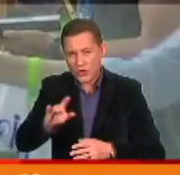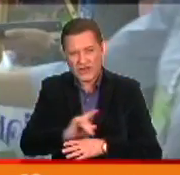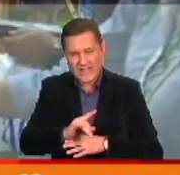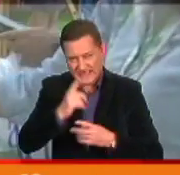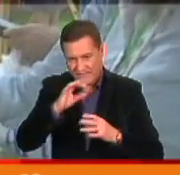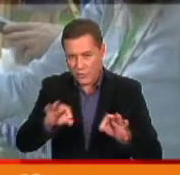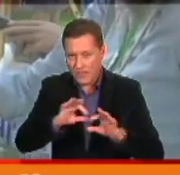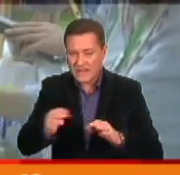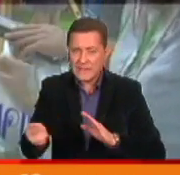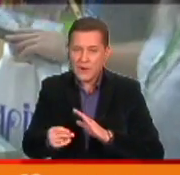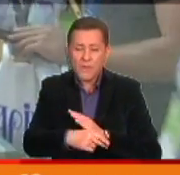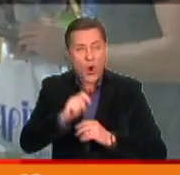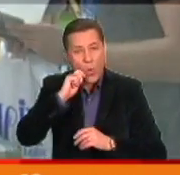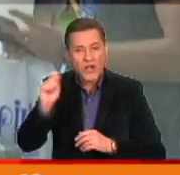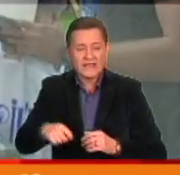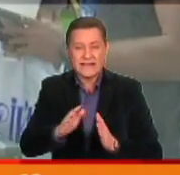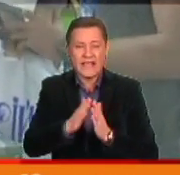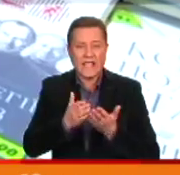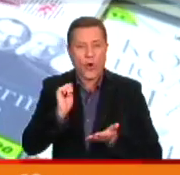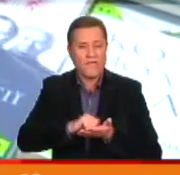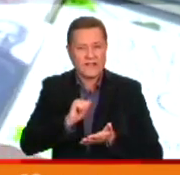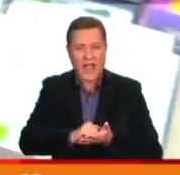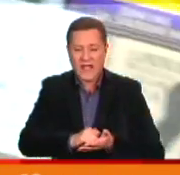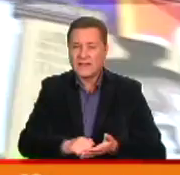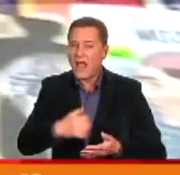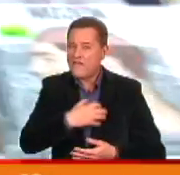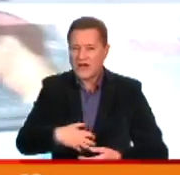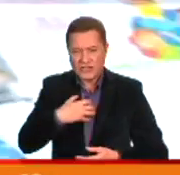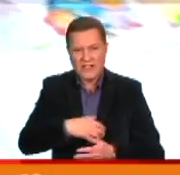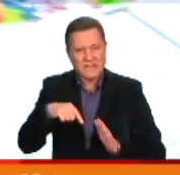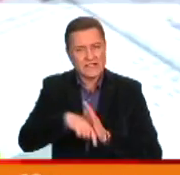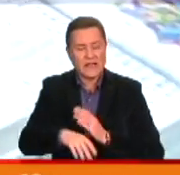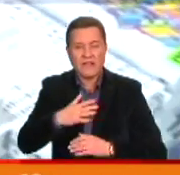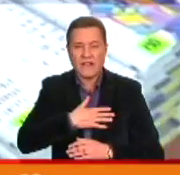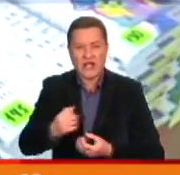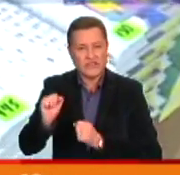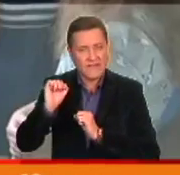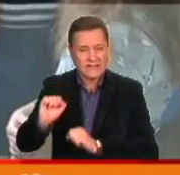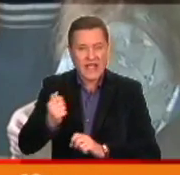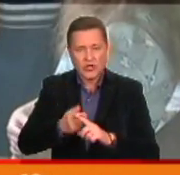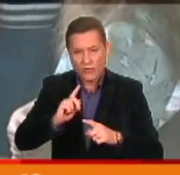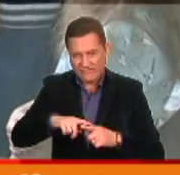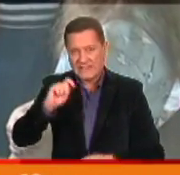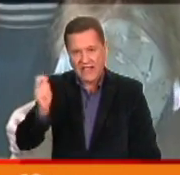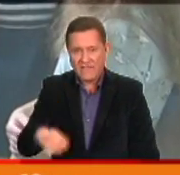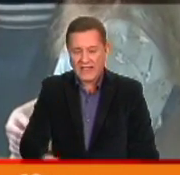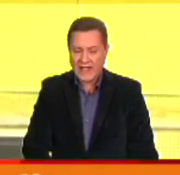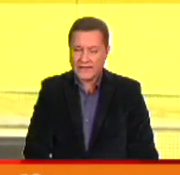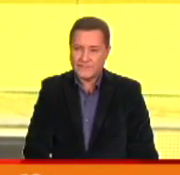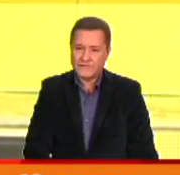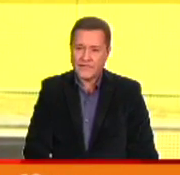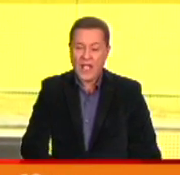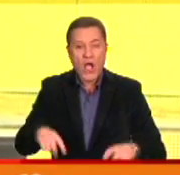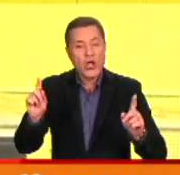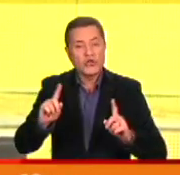та пропаганди. І українські книговидання – надзвичайно важлива складова нашого захисту у цій війні.